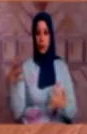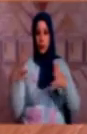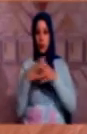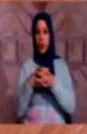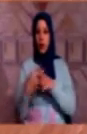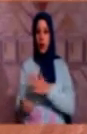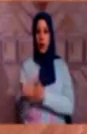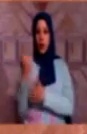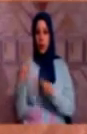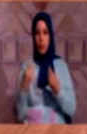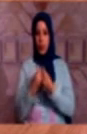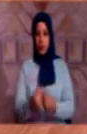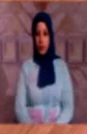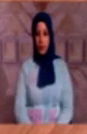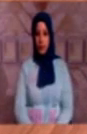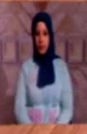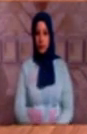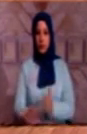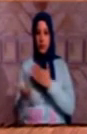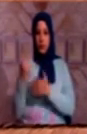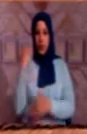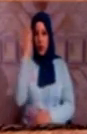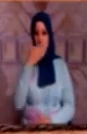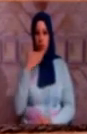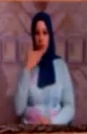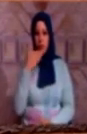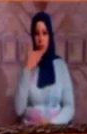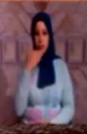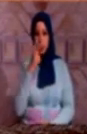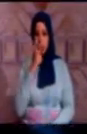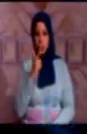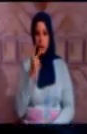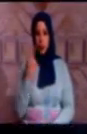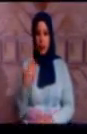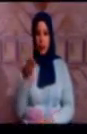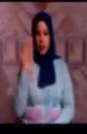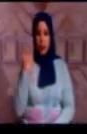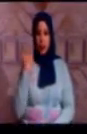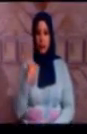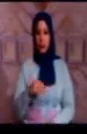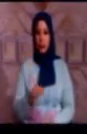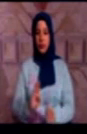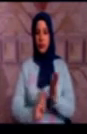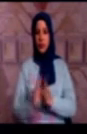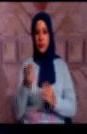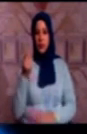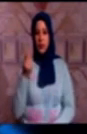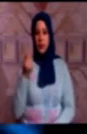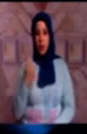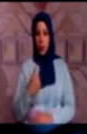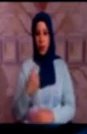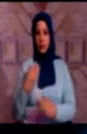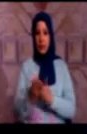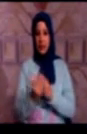قويه قبل كده القاره الافريقيه كان ينظر اليها انها غنيمه انها نوع من